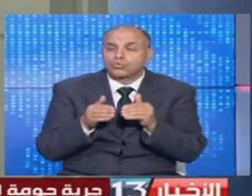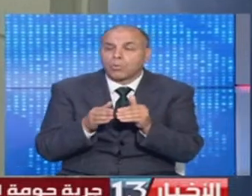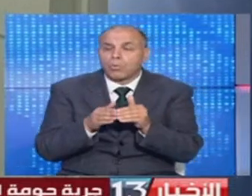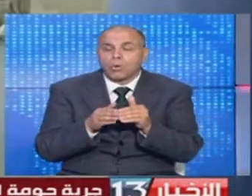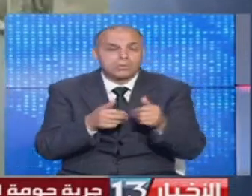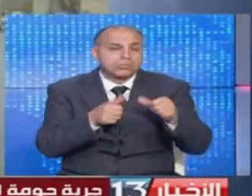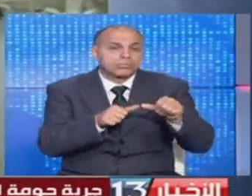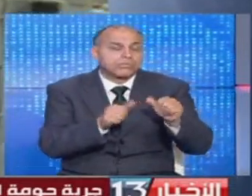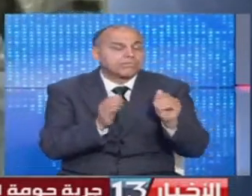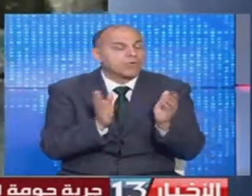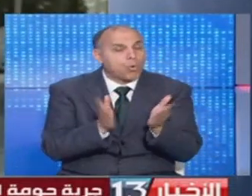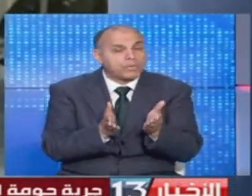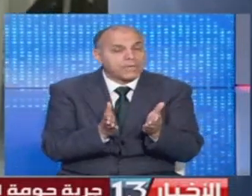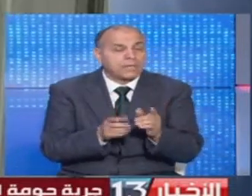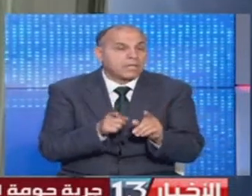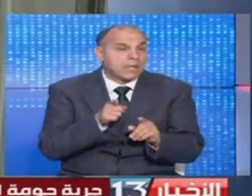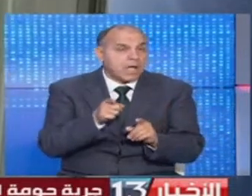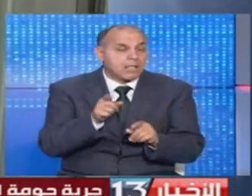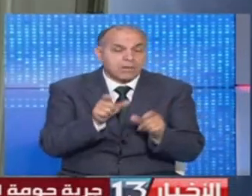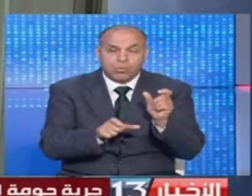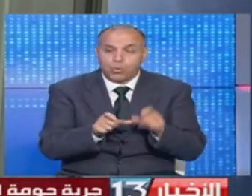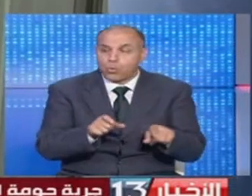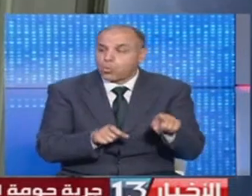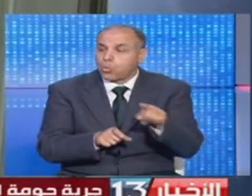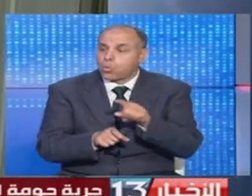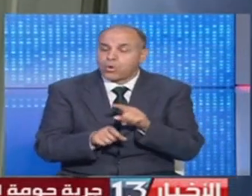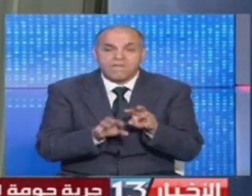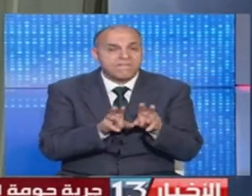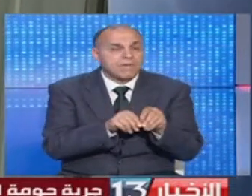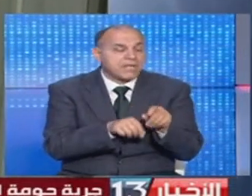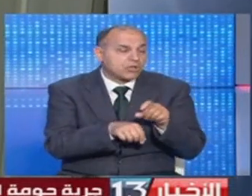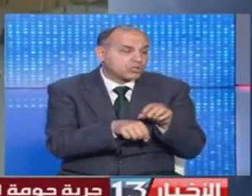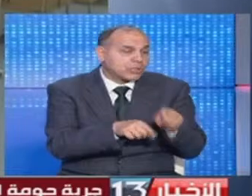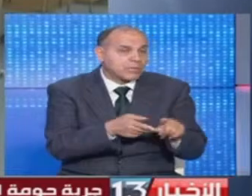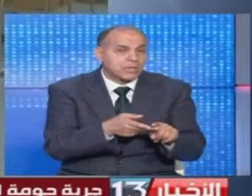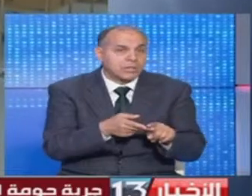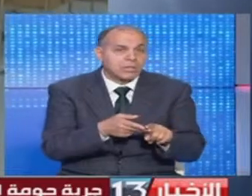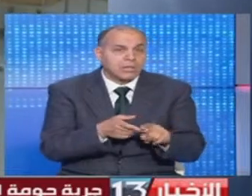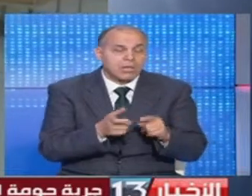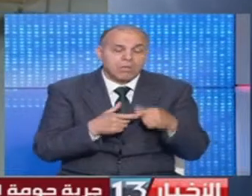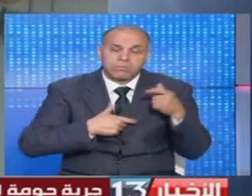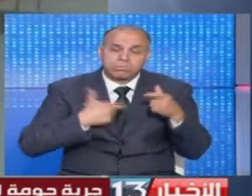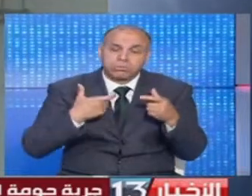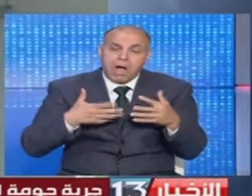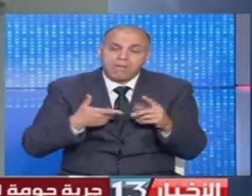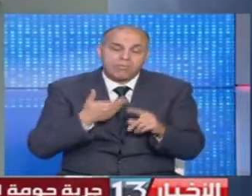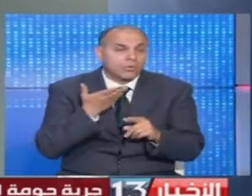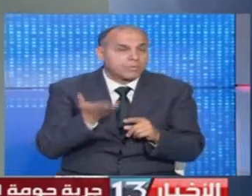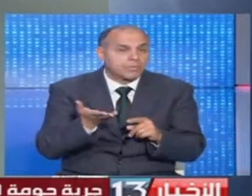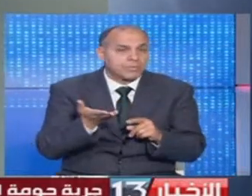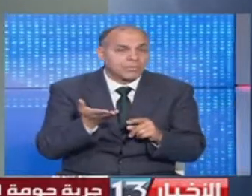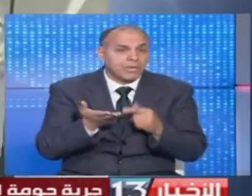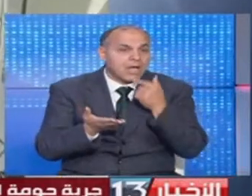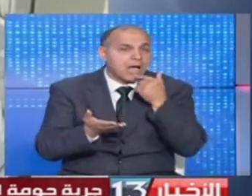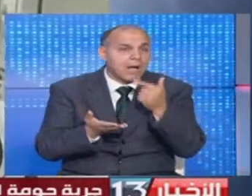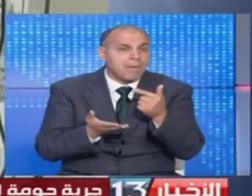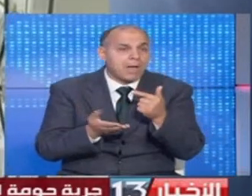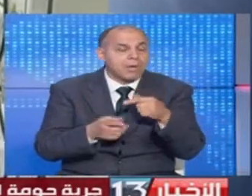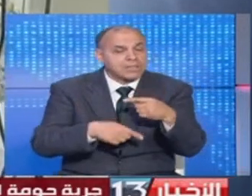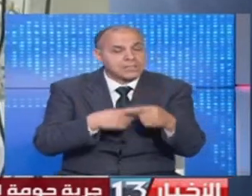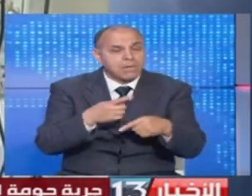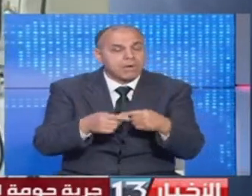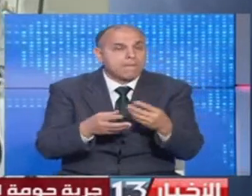الاقامه مشعل اهالي واقارب المرضى يطلقون نداء استغاثه امام استمرار